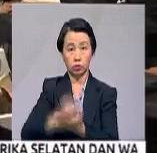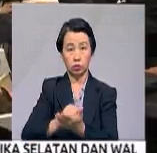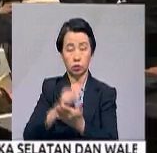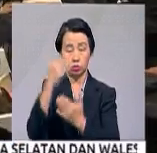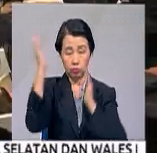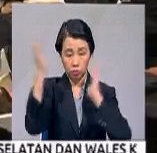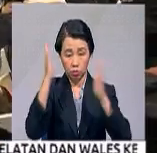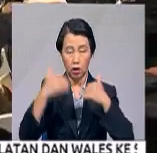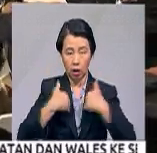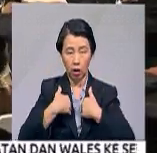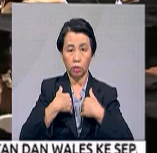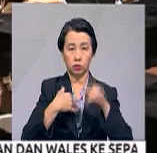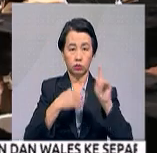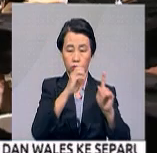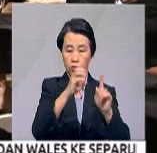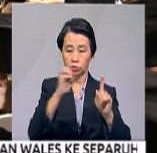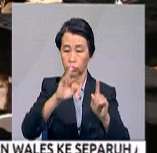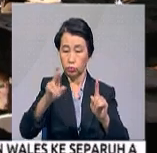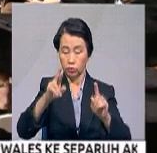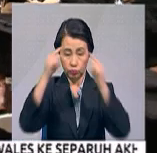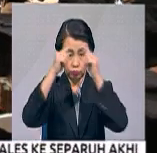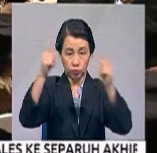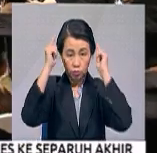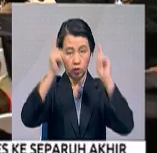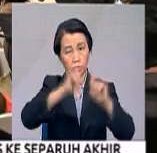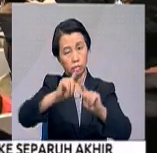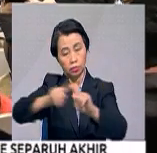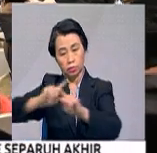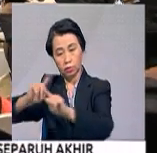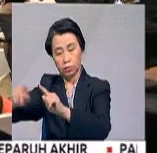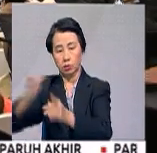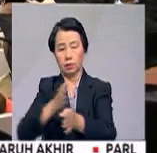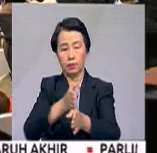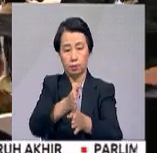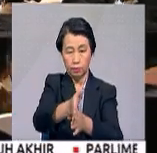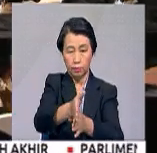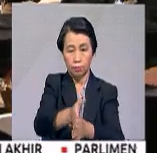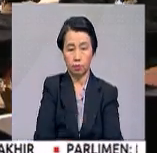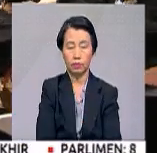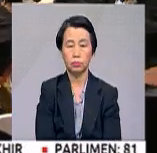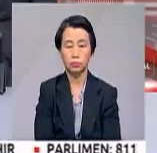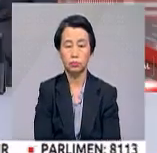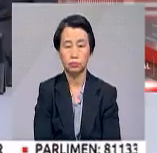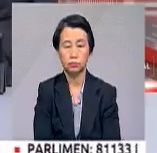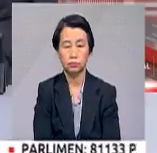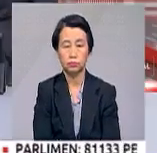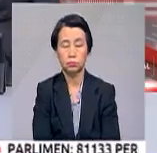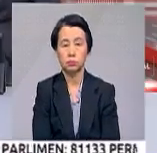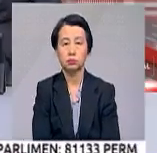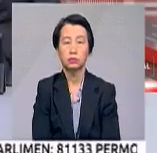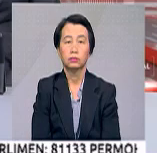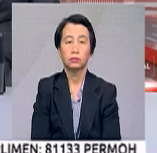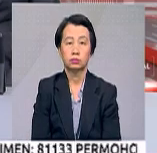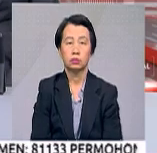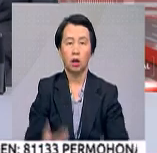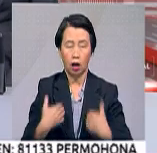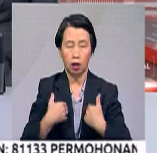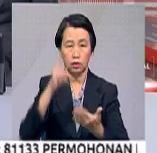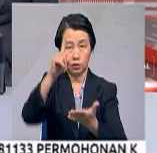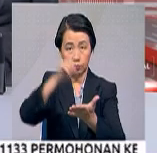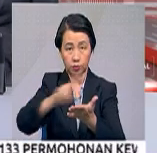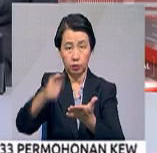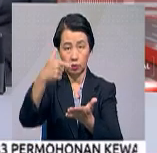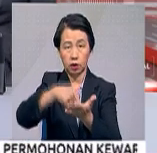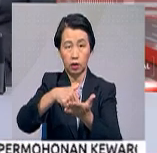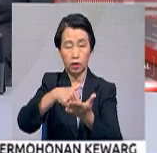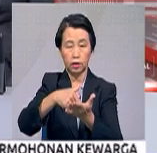mengeluarkan lebih 100,000 graduan dalam pelbagai bidang. Ya, berbaki seminggu